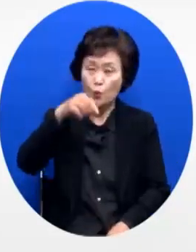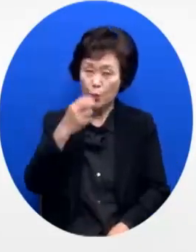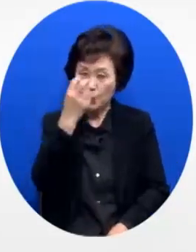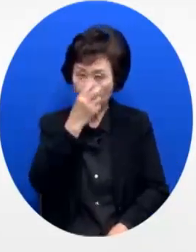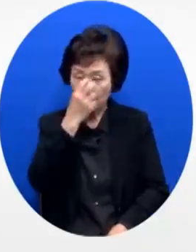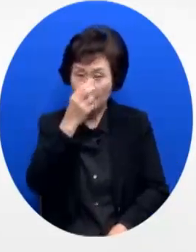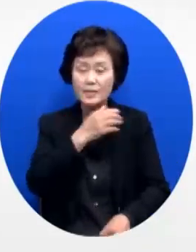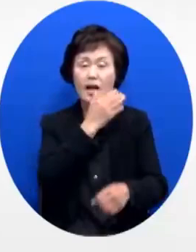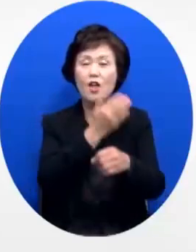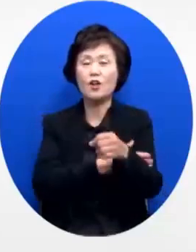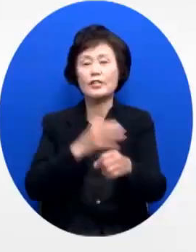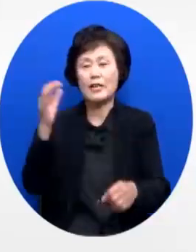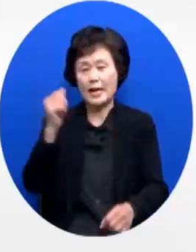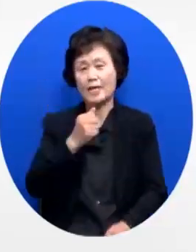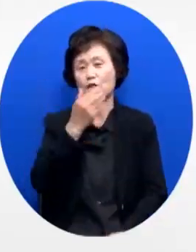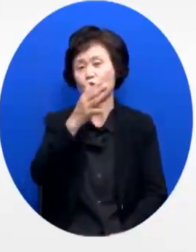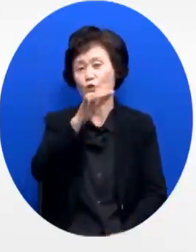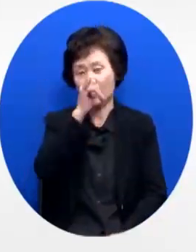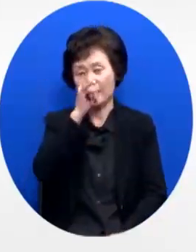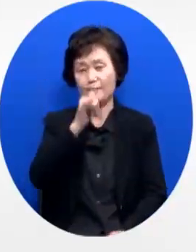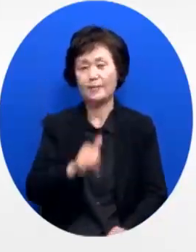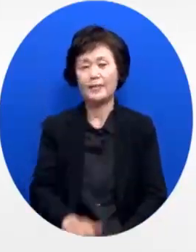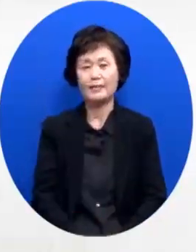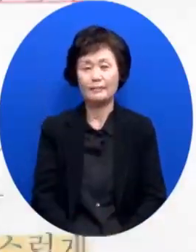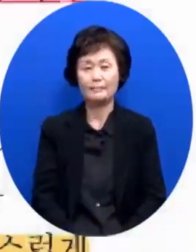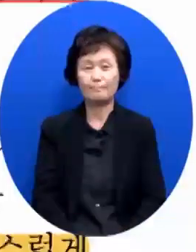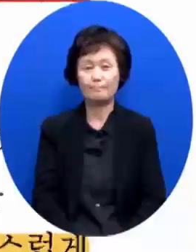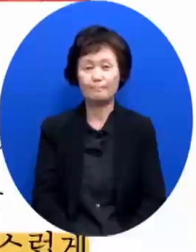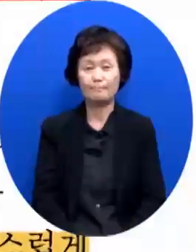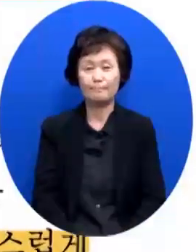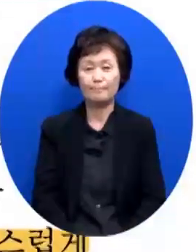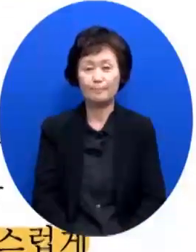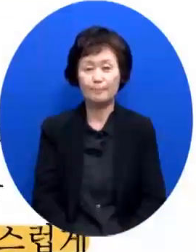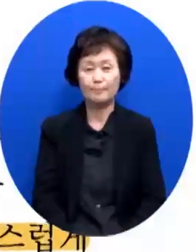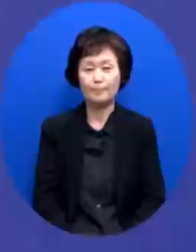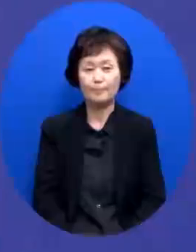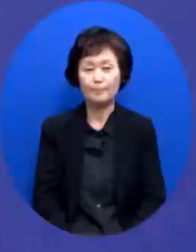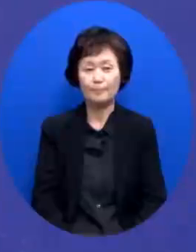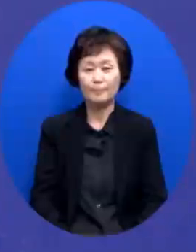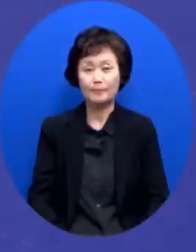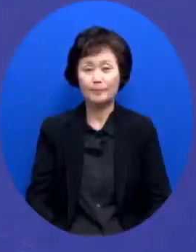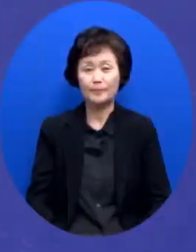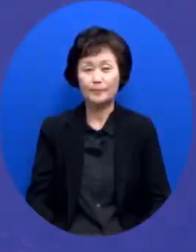보입니다. 지금까지 소셜 브리핑 크리스천을 위한 세상복이었습니다.